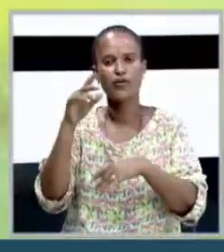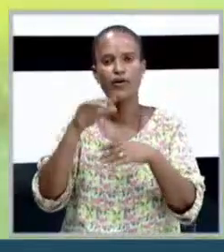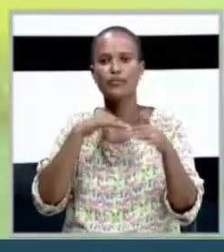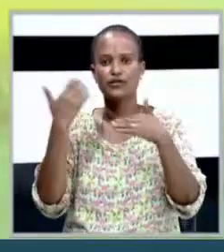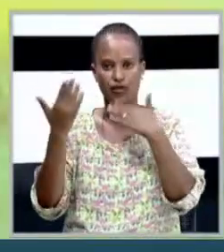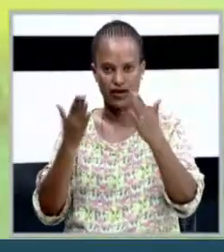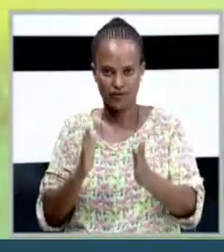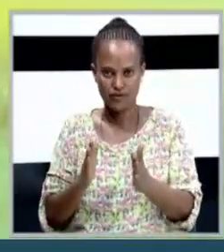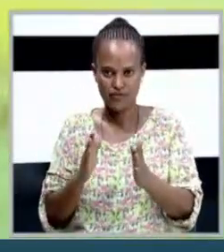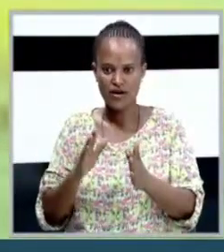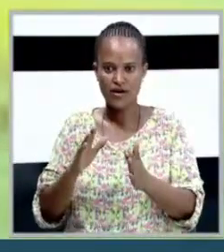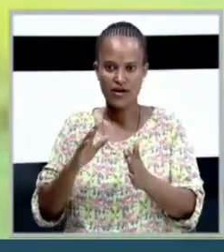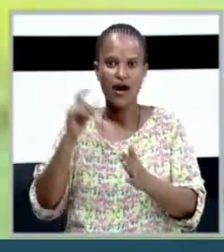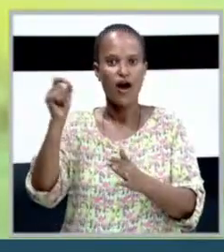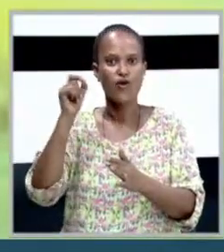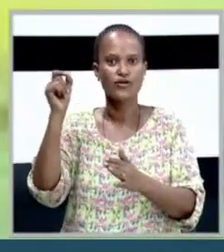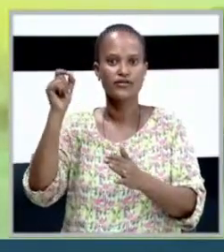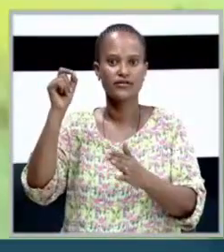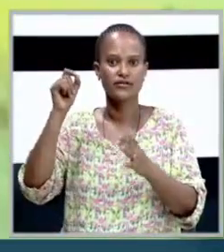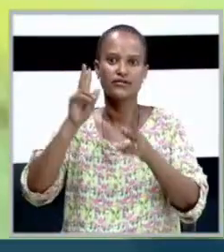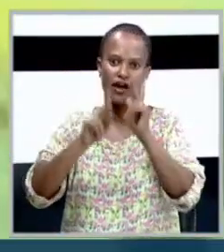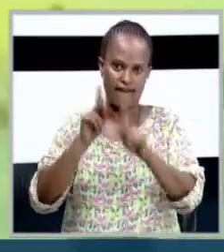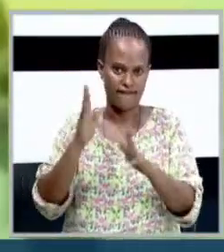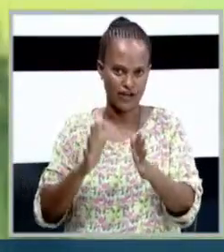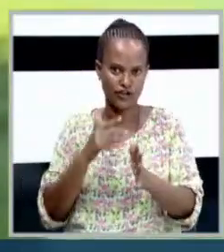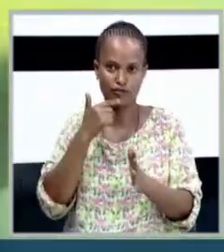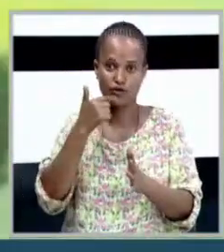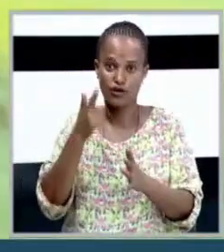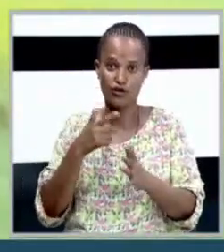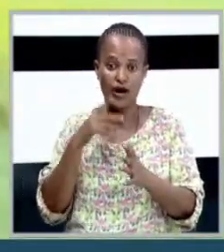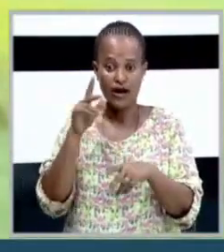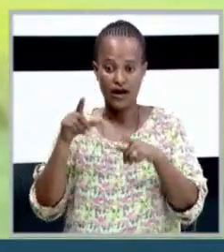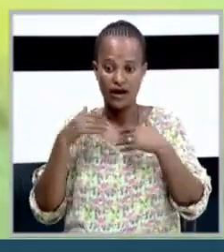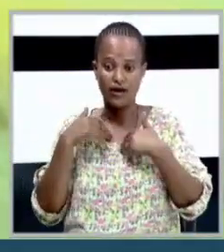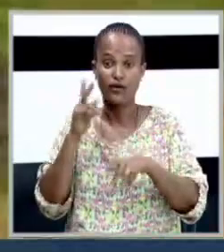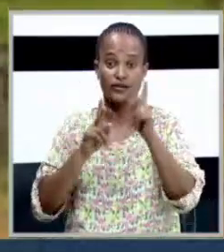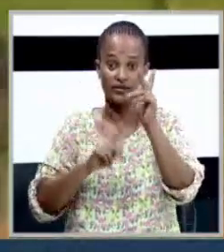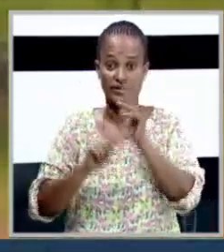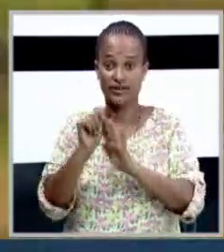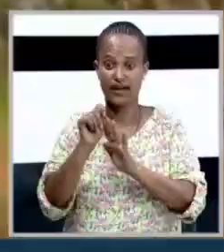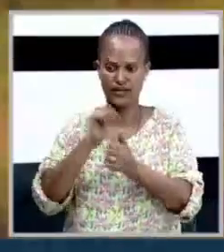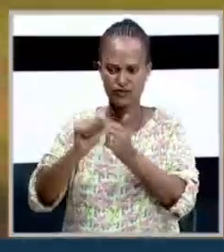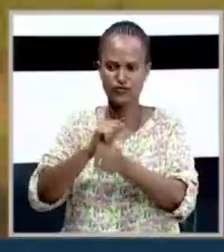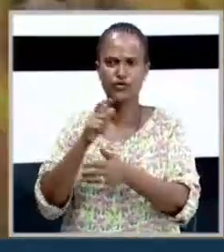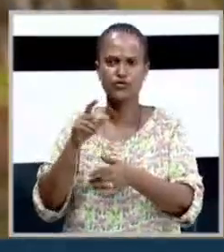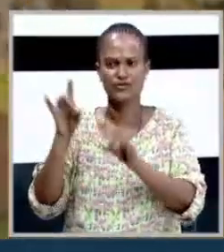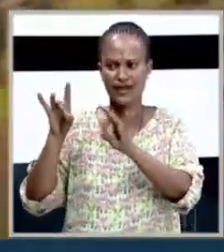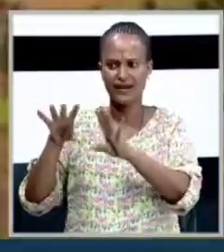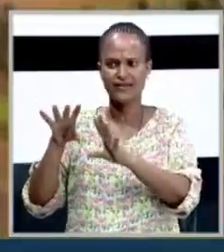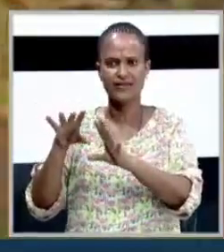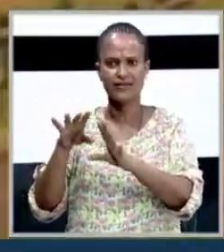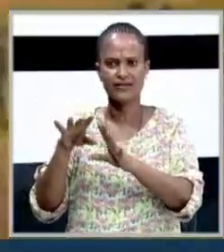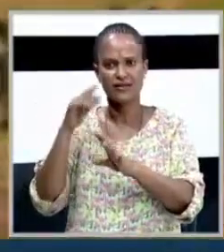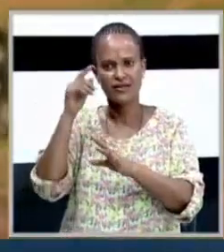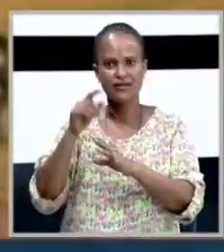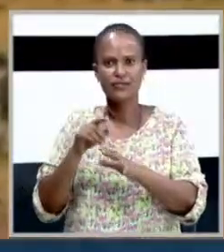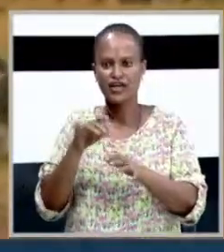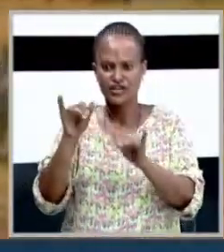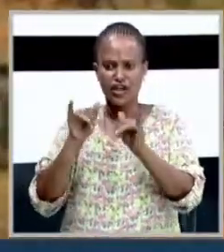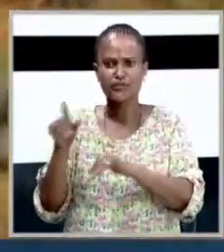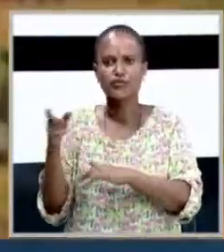መስዋእቶም ዓወት ንሓፋሽ ክብሉ ከለዉ ለካ ሃለዋት ህዝቢ ትግራይ ከጥፍኡ ዝመፁ ጸላእቲ ነስያ ከም ዘይብሎም ስለ ዝፈልጡ